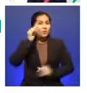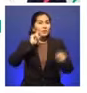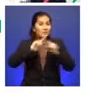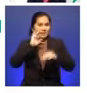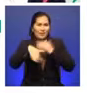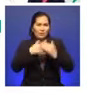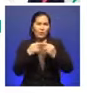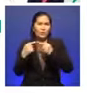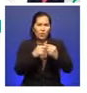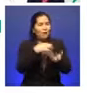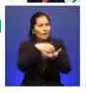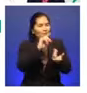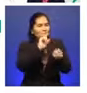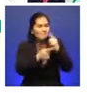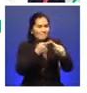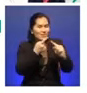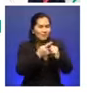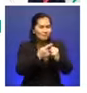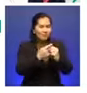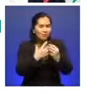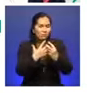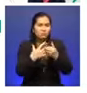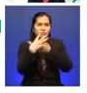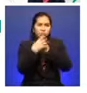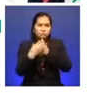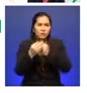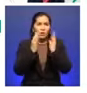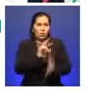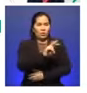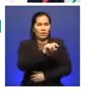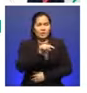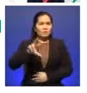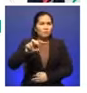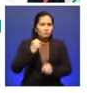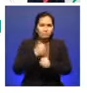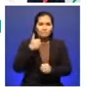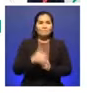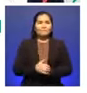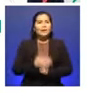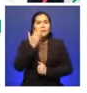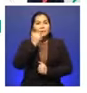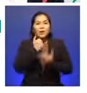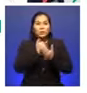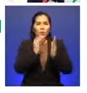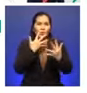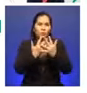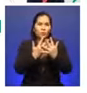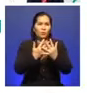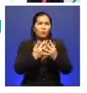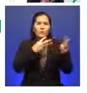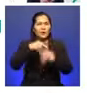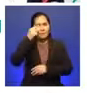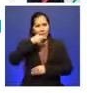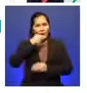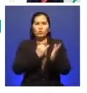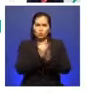ได้ไปขยายให้กับเพื่อนในแดนที่เขาอยู่อีกประมาณ200เกือบ300คนค่ะให้สามารถแปรงฟันอย่างถูก